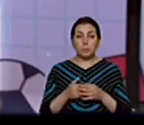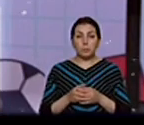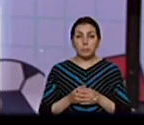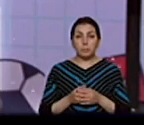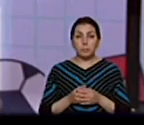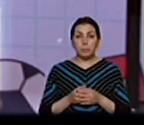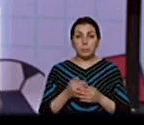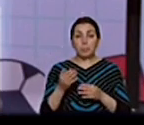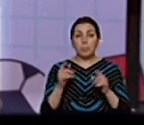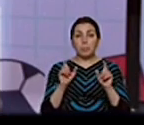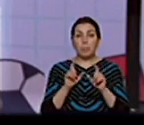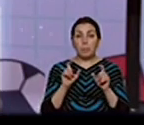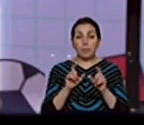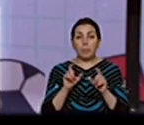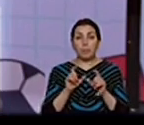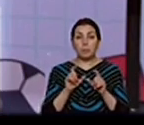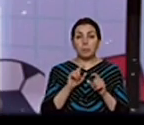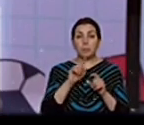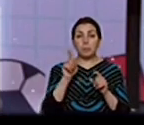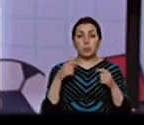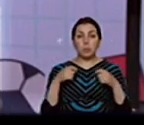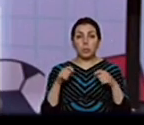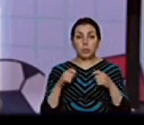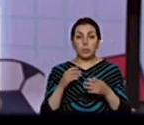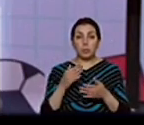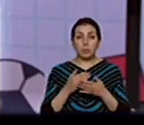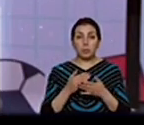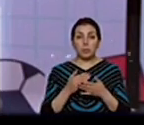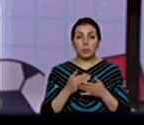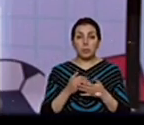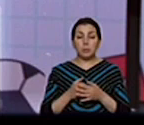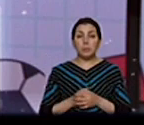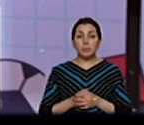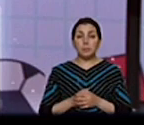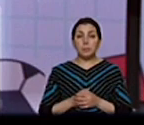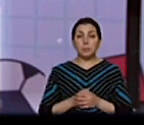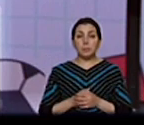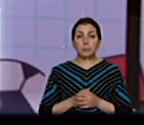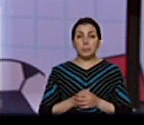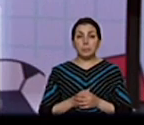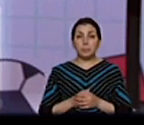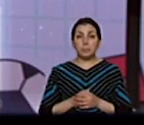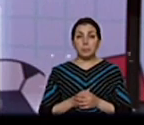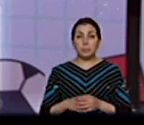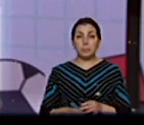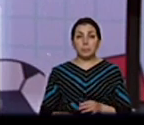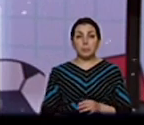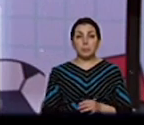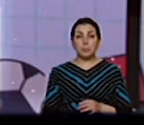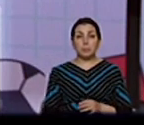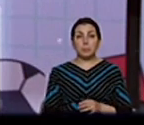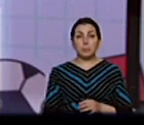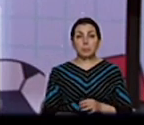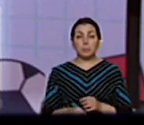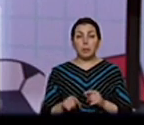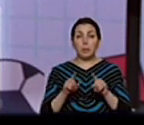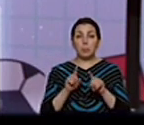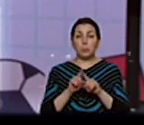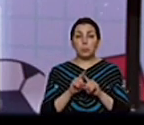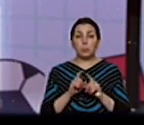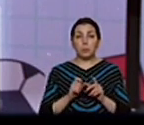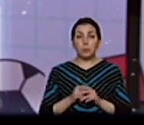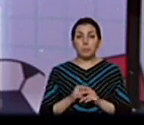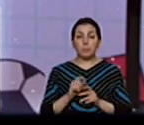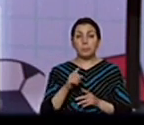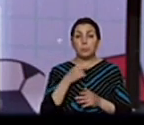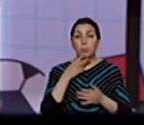magazinlarda, do'konlarda sotiladi. Topish mushkul emas. Mana bunday ko'rib